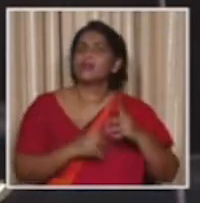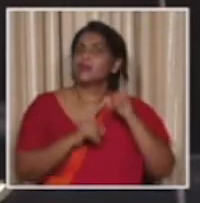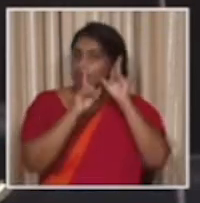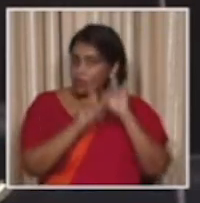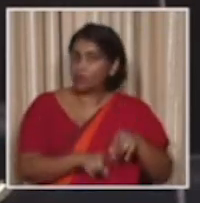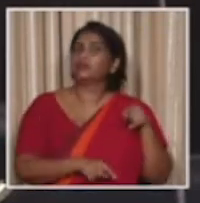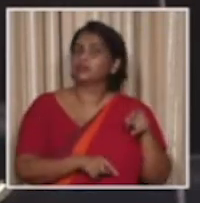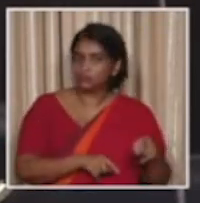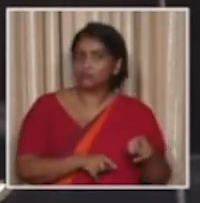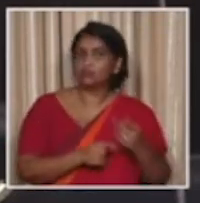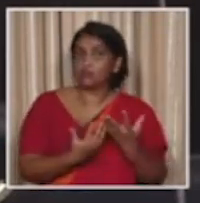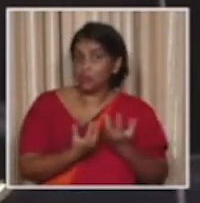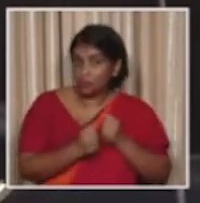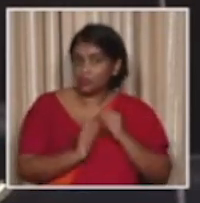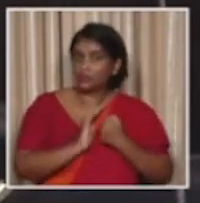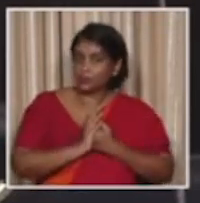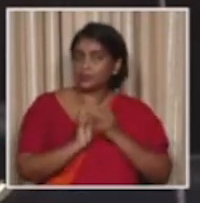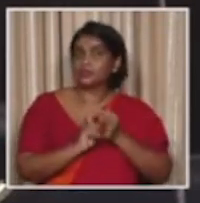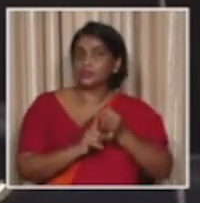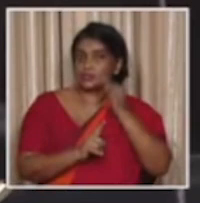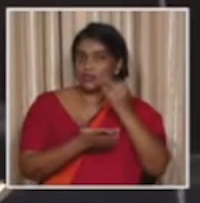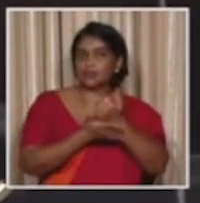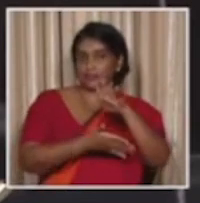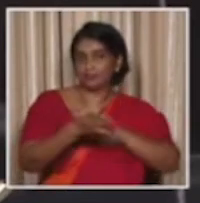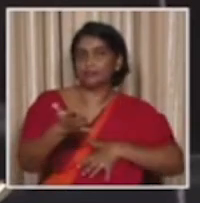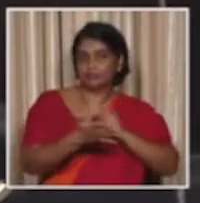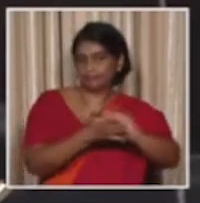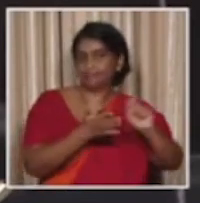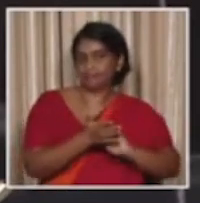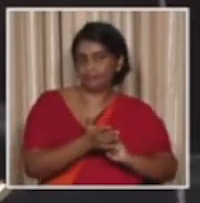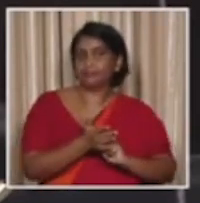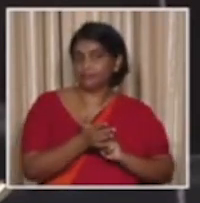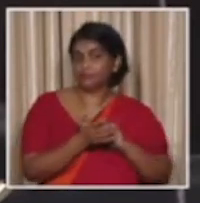වෙතත් මේකේ අවශ්‍යතාවය නිසා ගරු ජනාධිපතිතුමාට අපි ලියුමක් ලිව්වා. මොකද